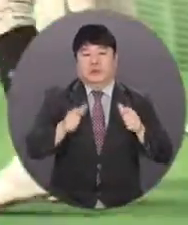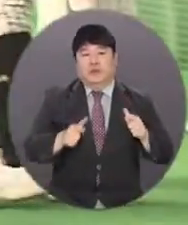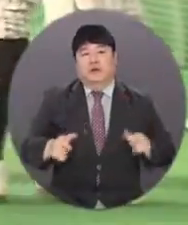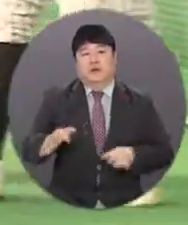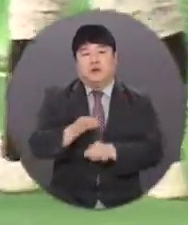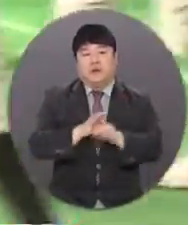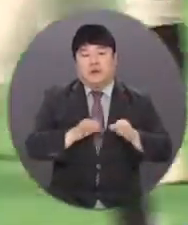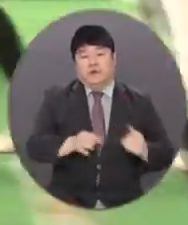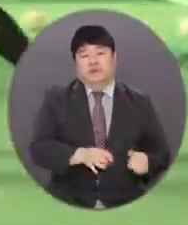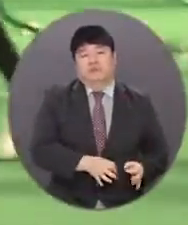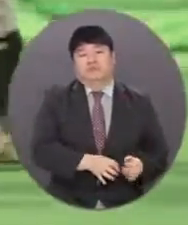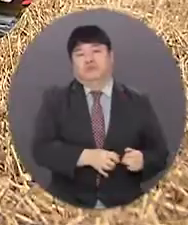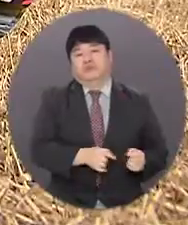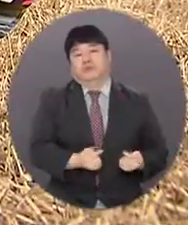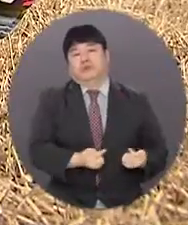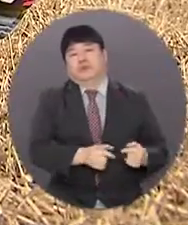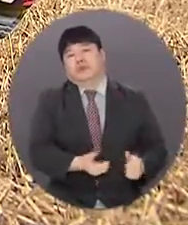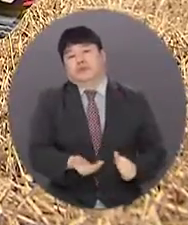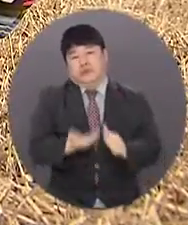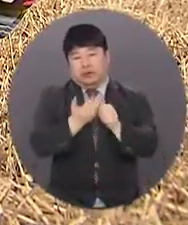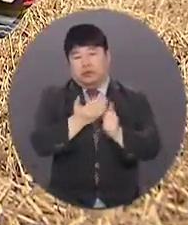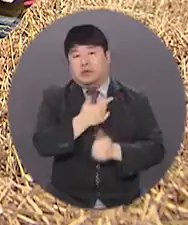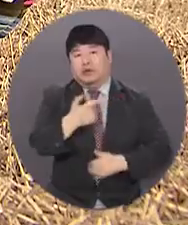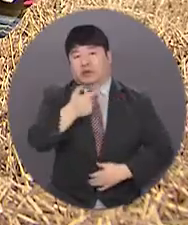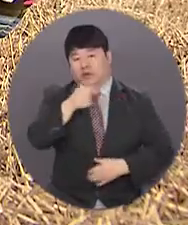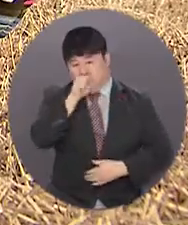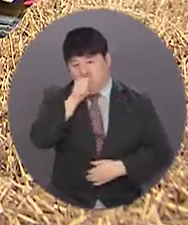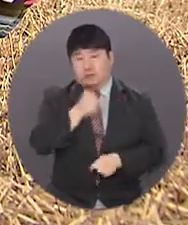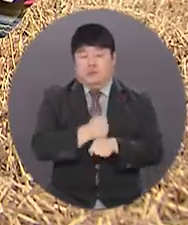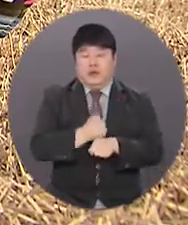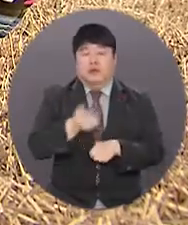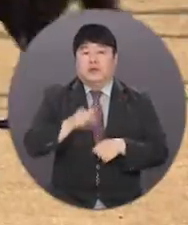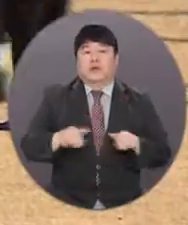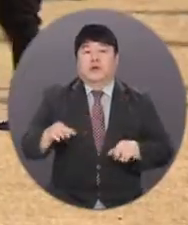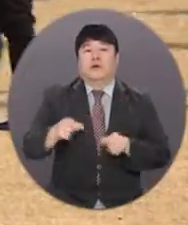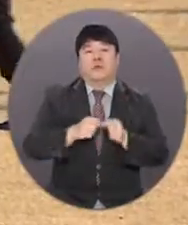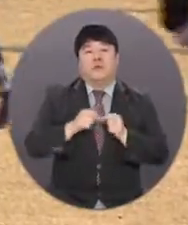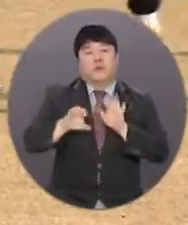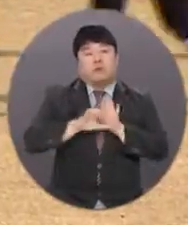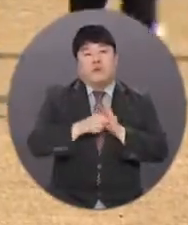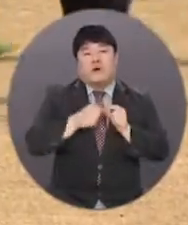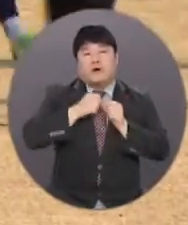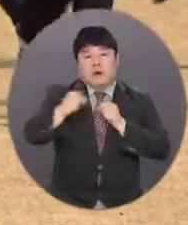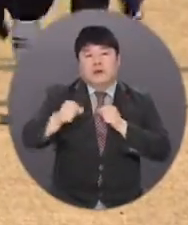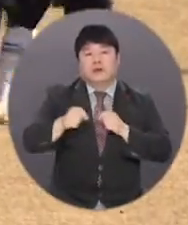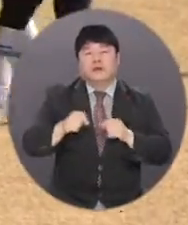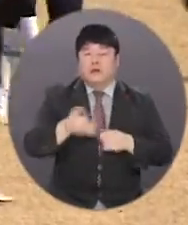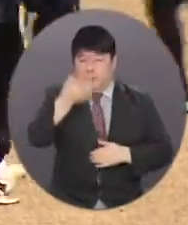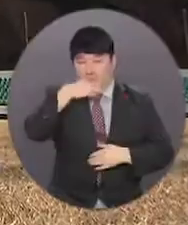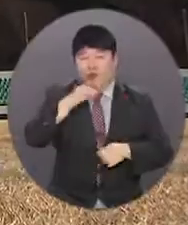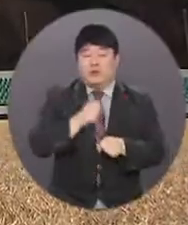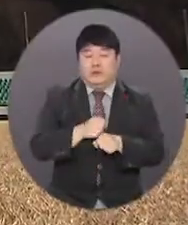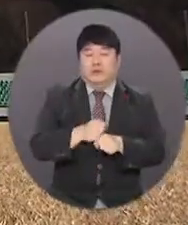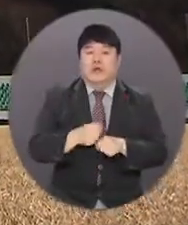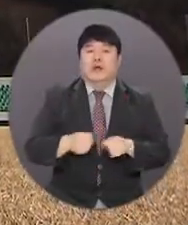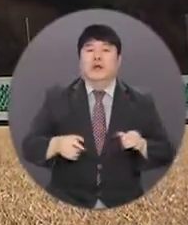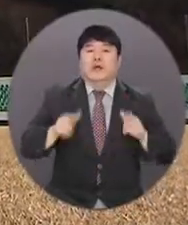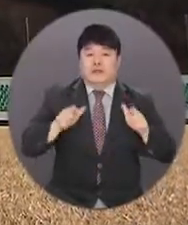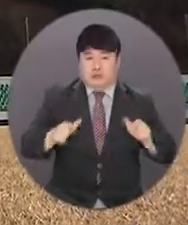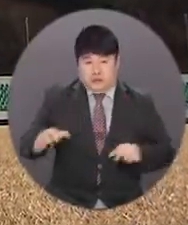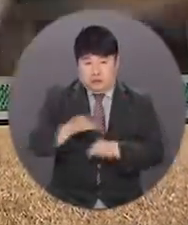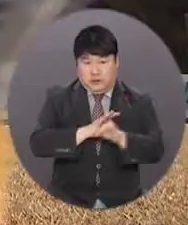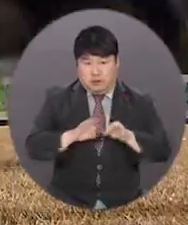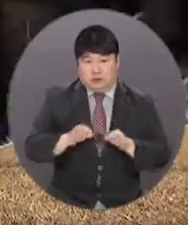부양 효과가 적지 않습니다. 코로나19 장기화 추세 속에서 효율적인 방역과 지역 경기 부양이라는